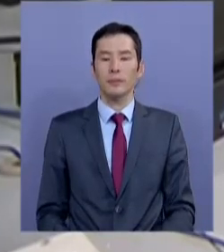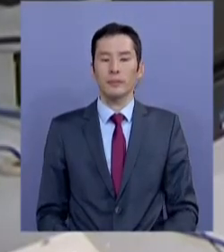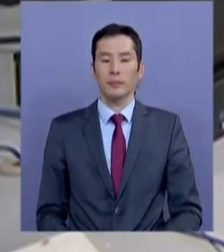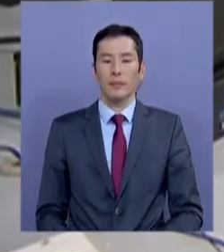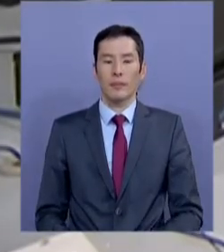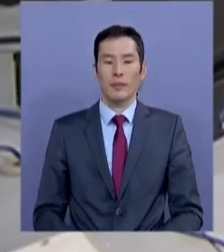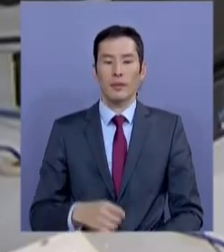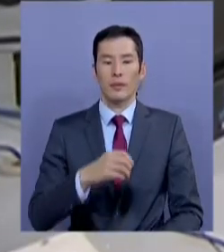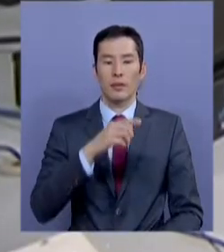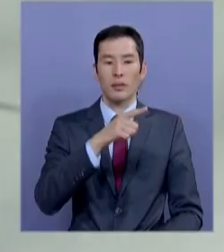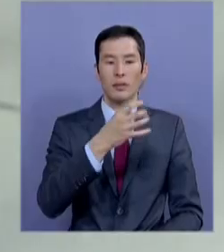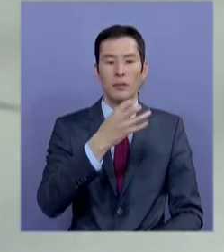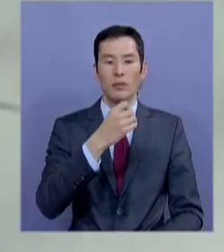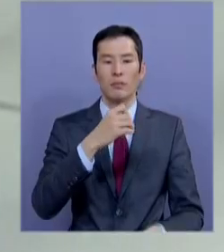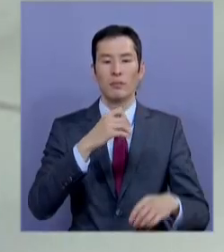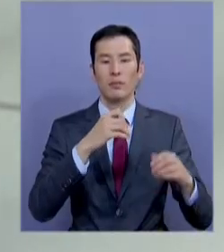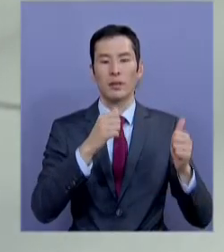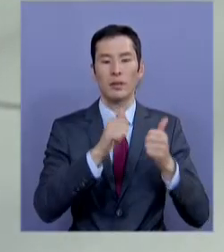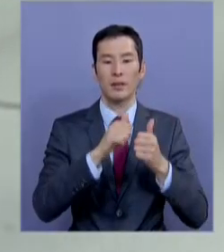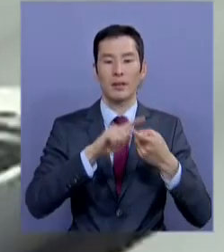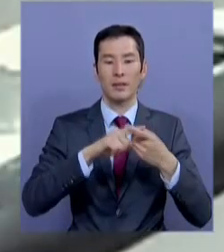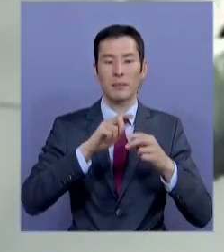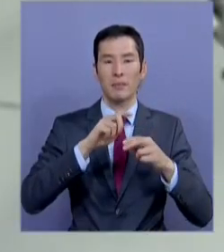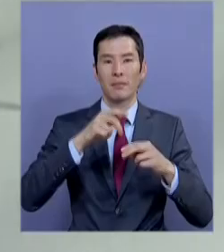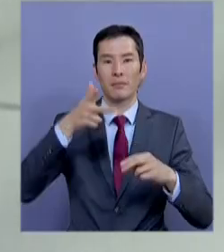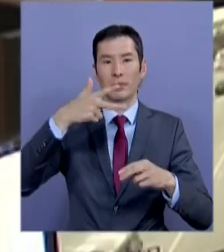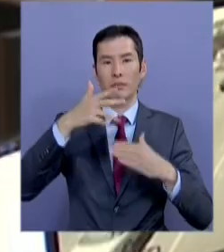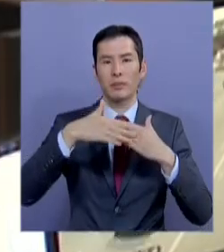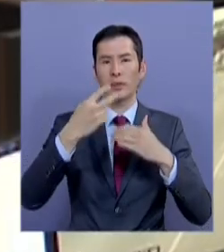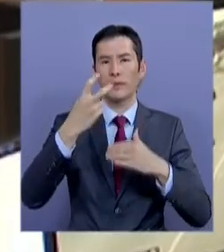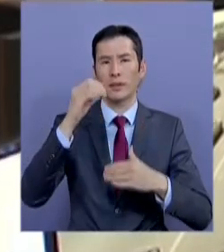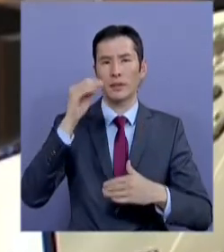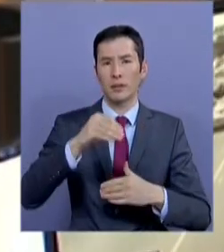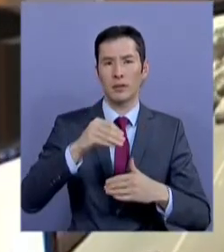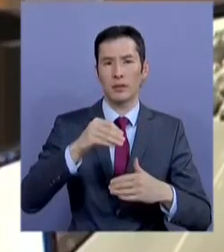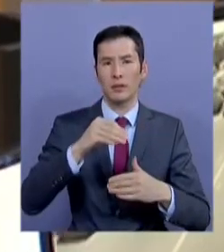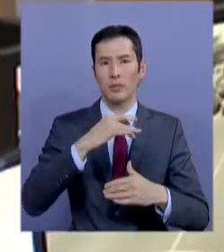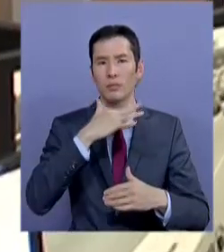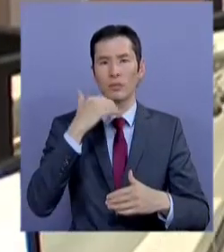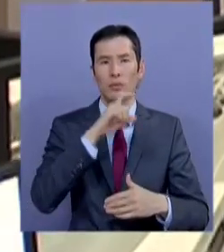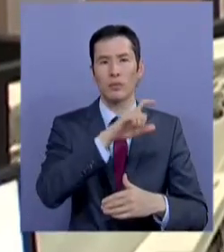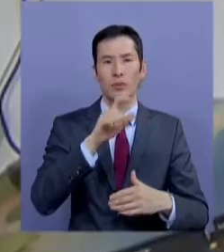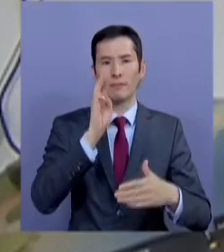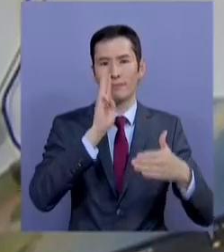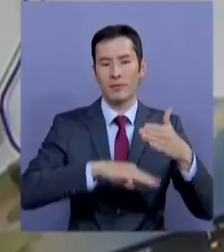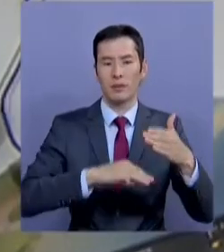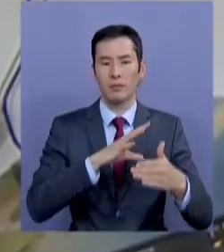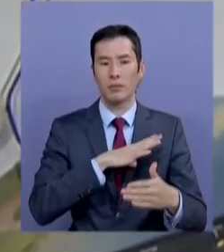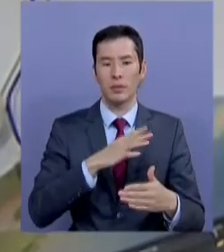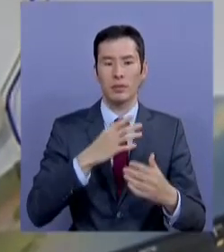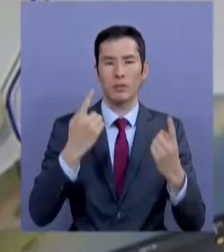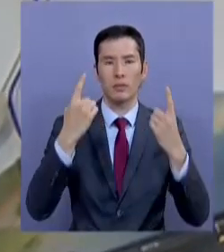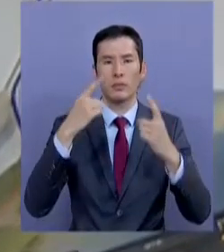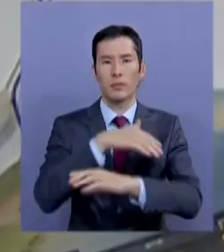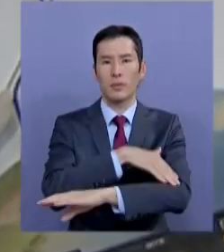Мынандай торговляларды да жібереміз. Тек камералар арқылы 200 мыңнан астам көліктің иесіне айыппұл салыныпты. Қаладағы көлікпен халық қозғалысы әрі көшелер